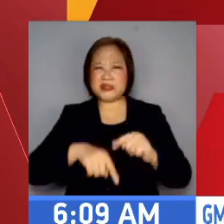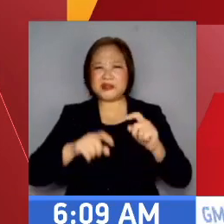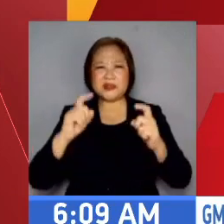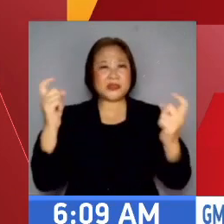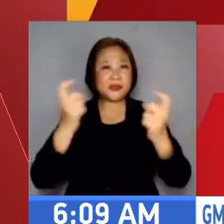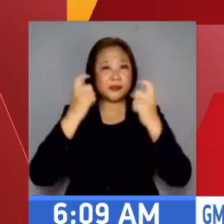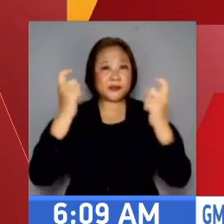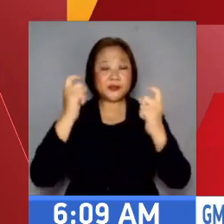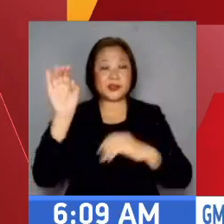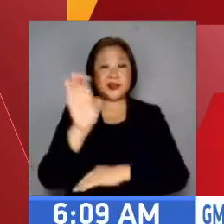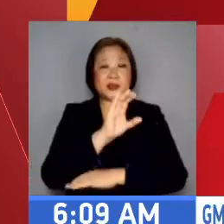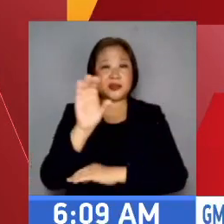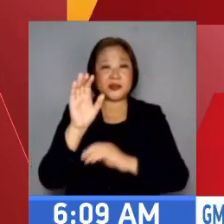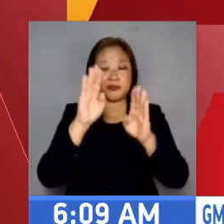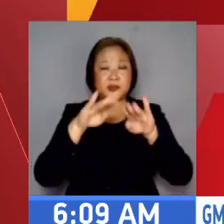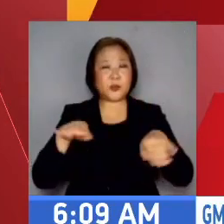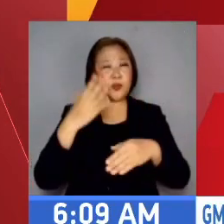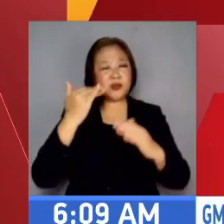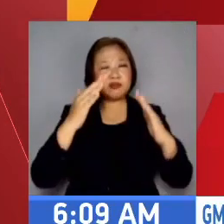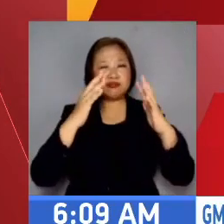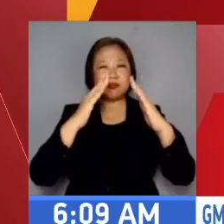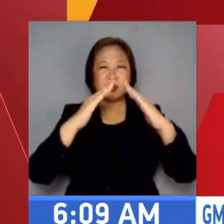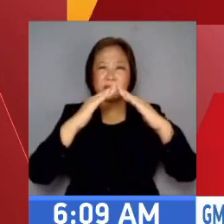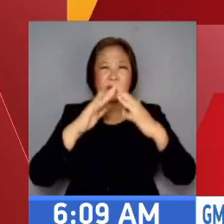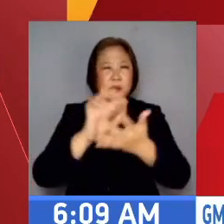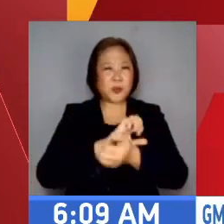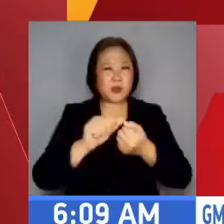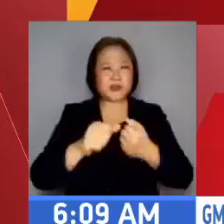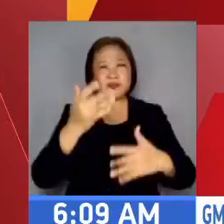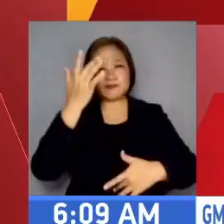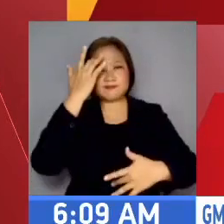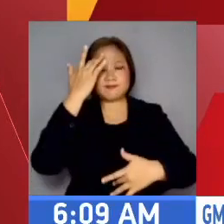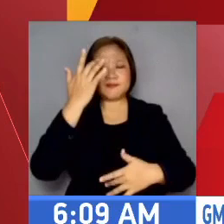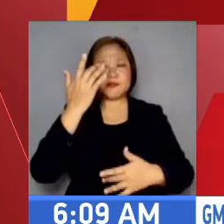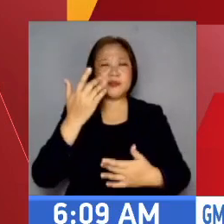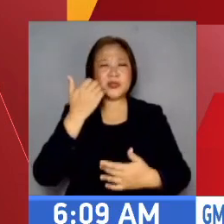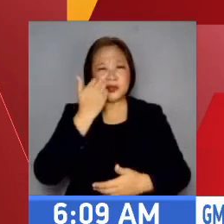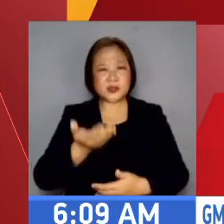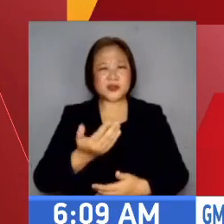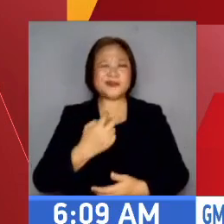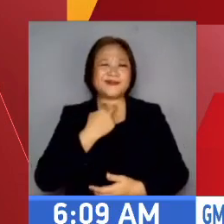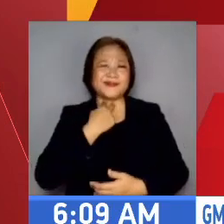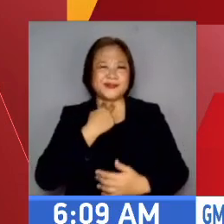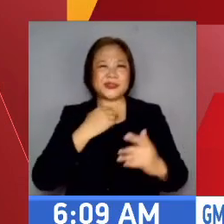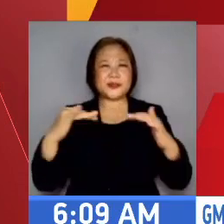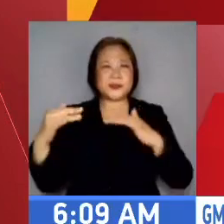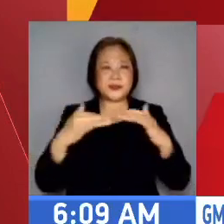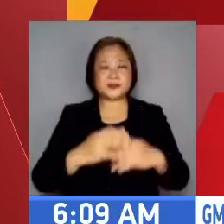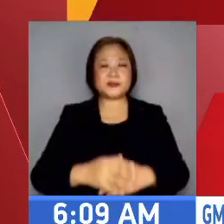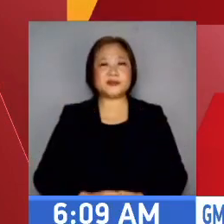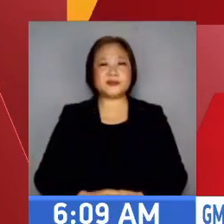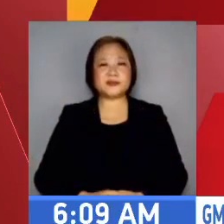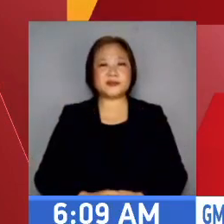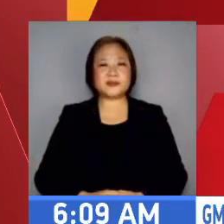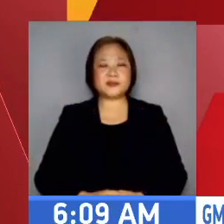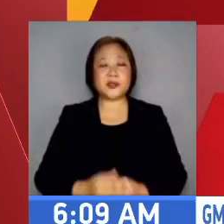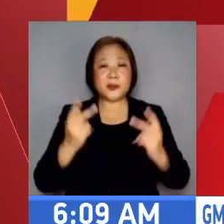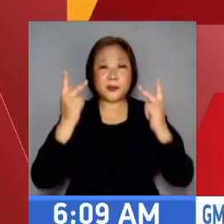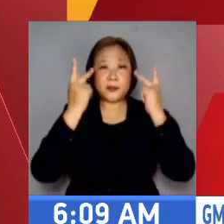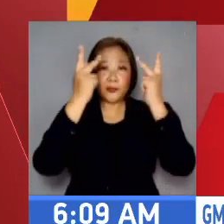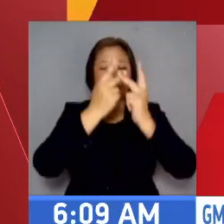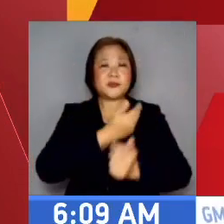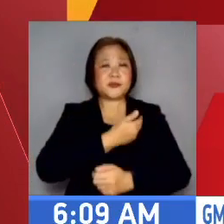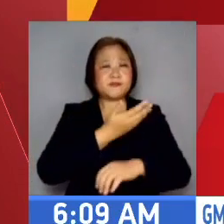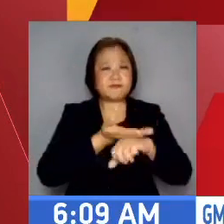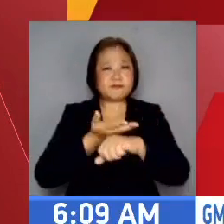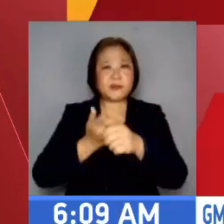tirahan, namatayan, nagkasakit at patuloy na naiipit sa gulo. Humiling din ang panalangin si Pope Francis para matigil na